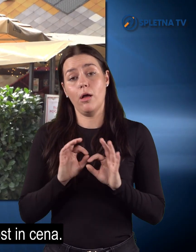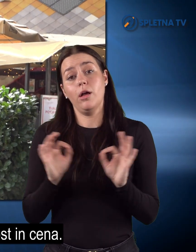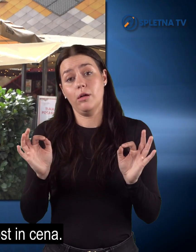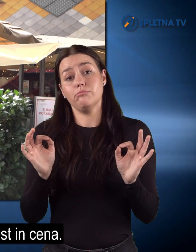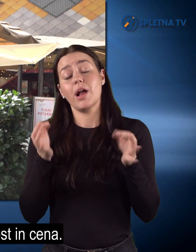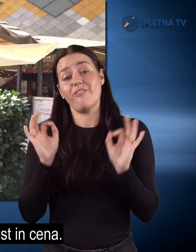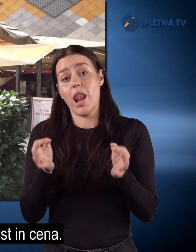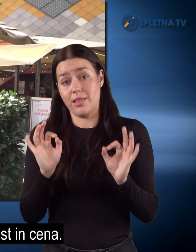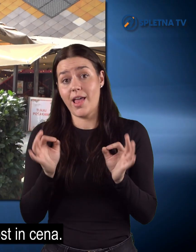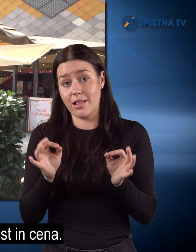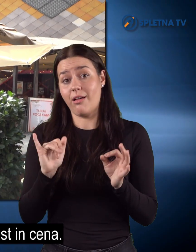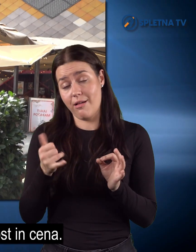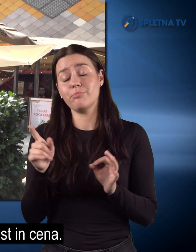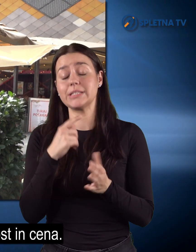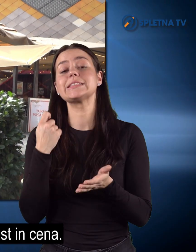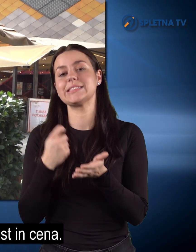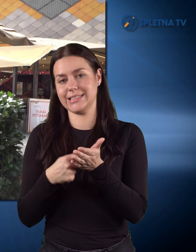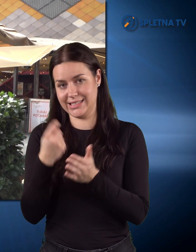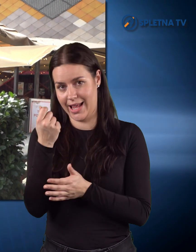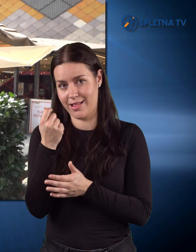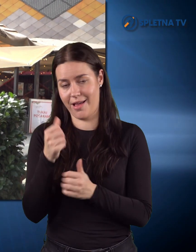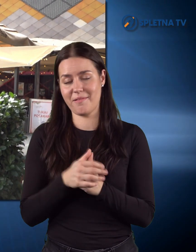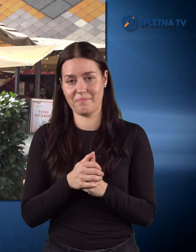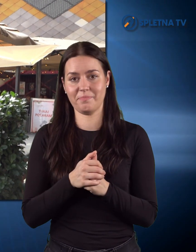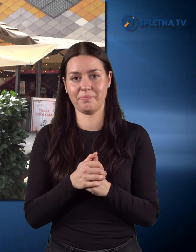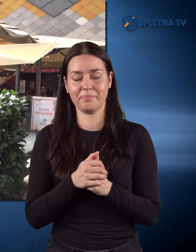Absolutno kvaliteta in cena.